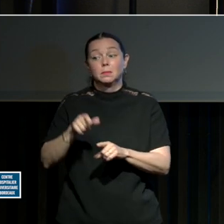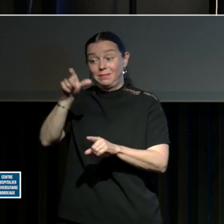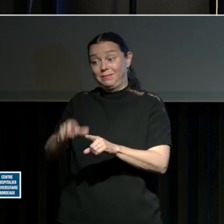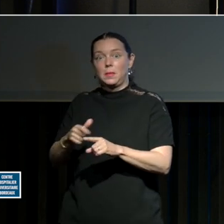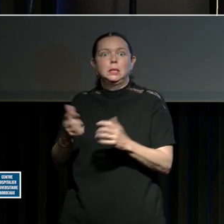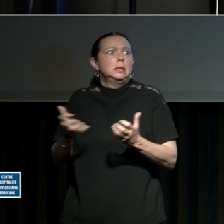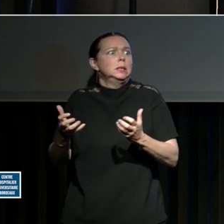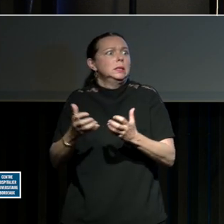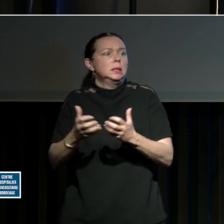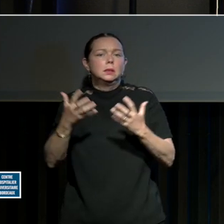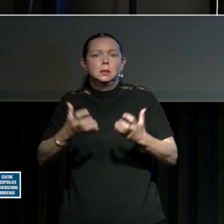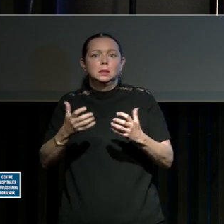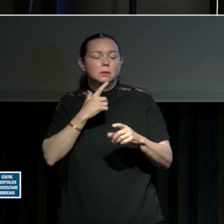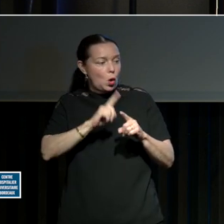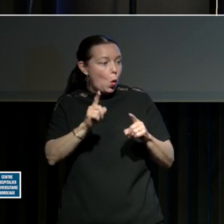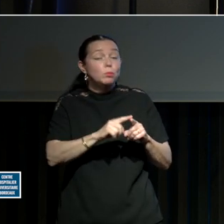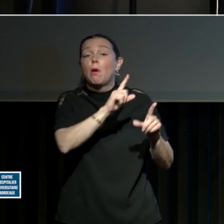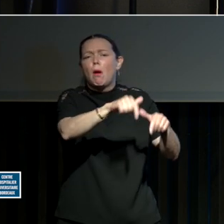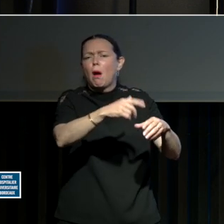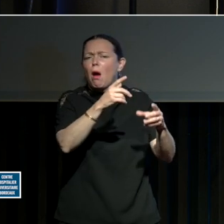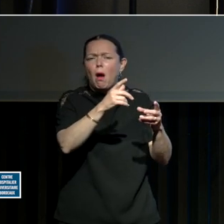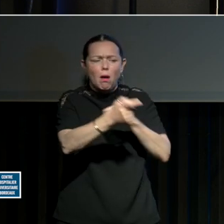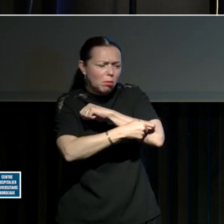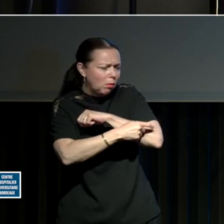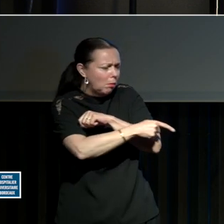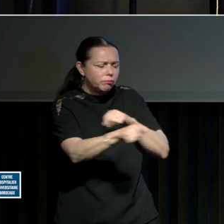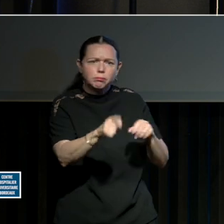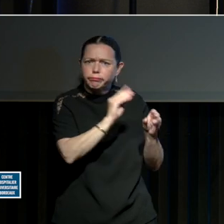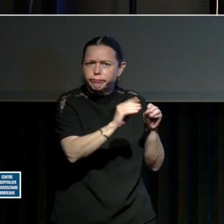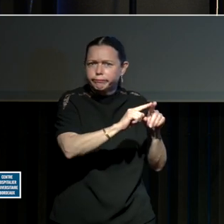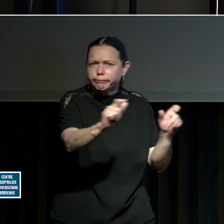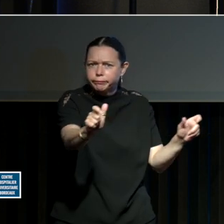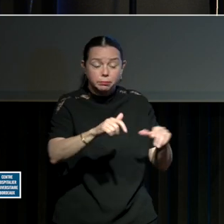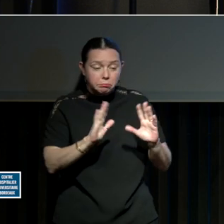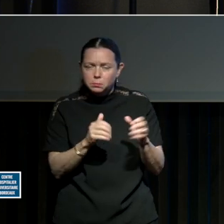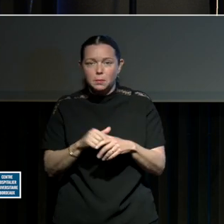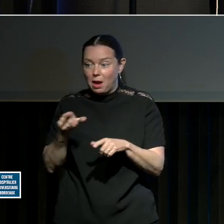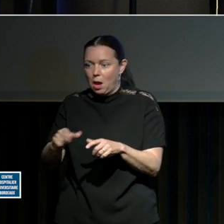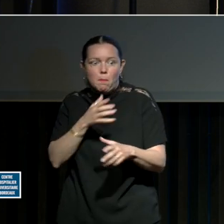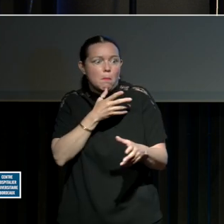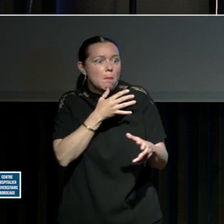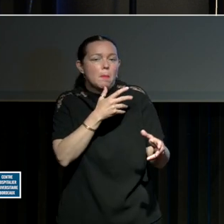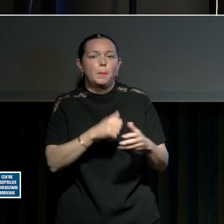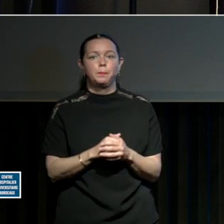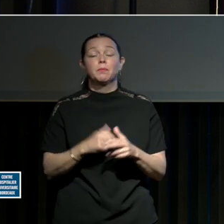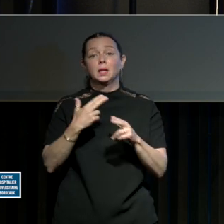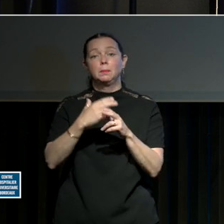irrépressible d'utiliser l'objet de l'addiction, également désigné sous le terme anglo-saxon de craving.